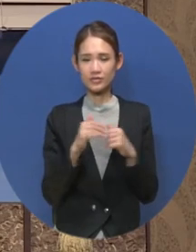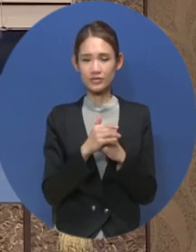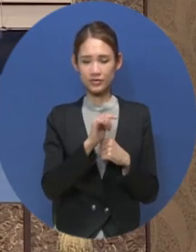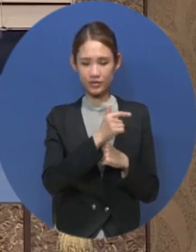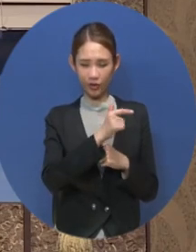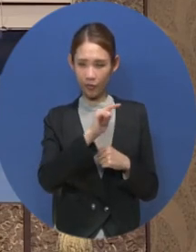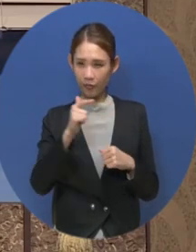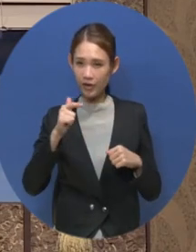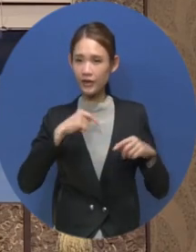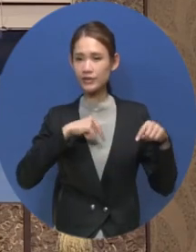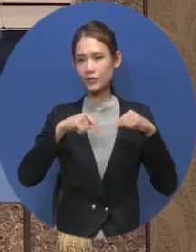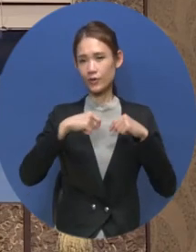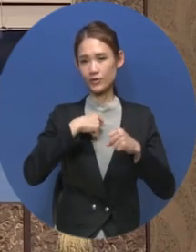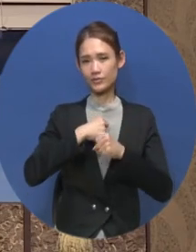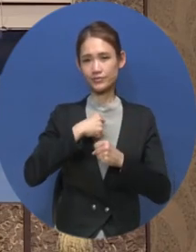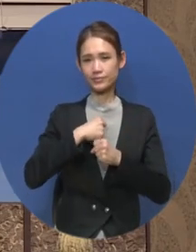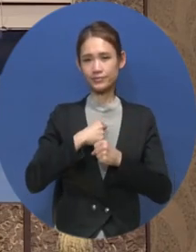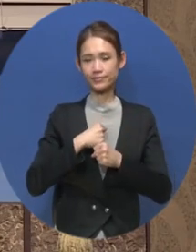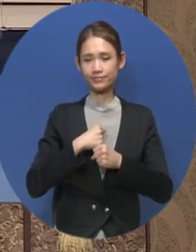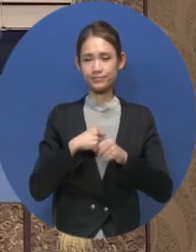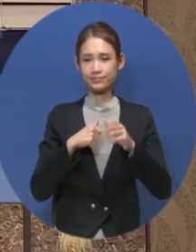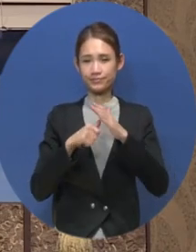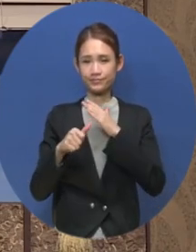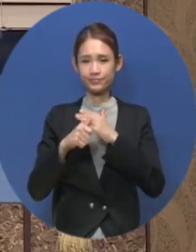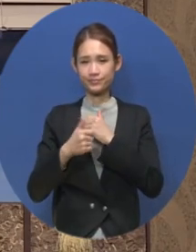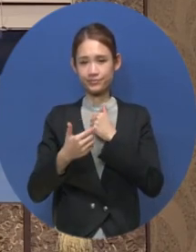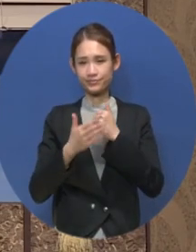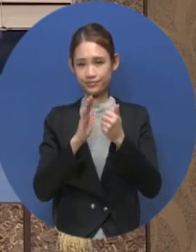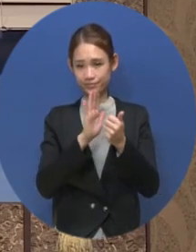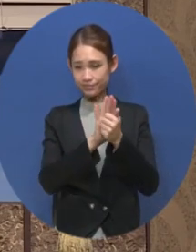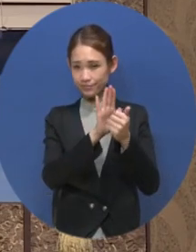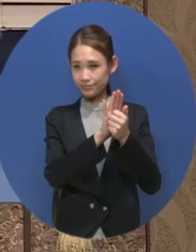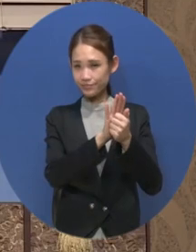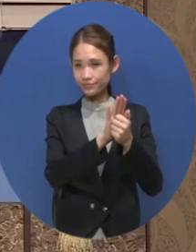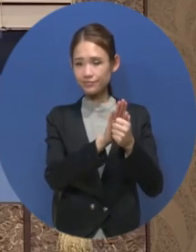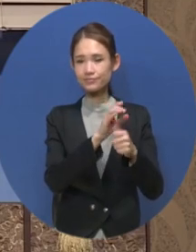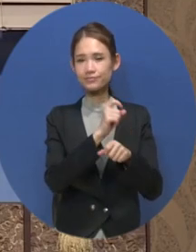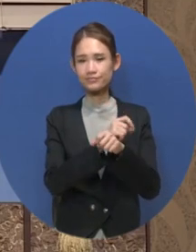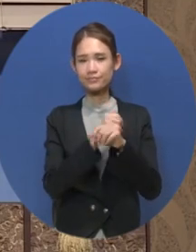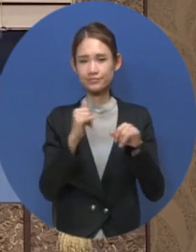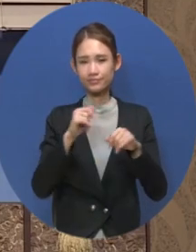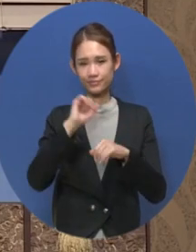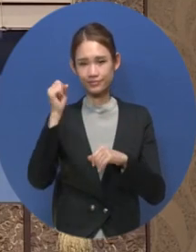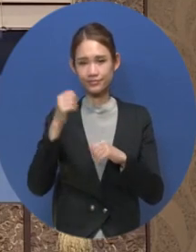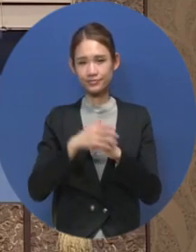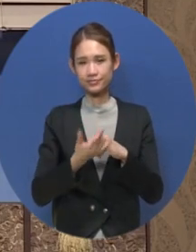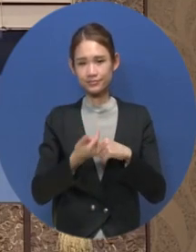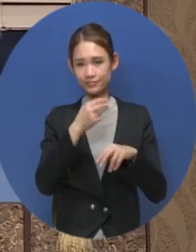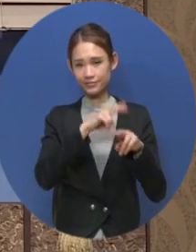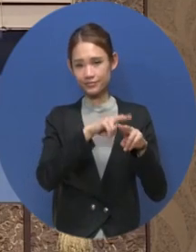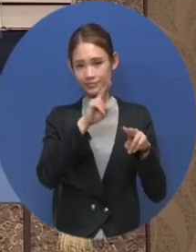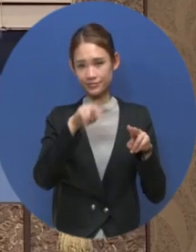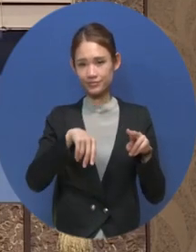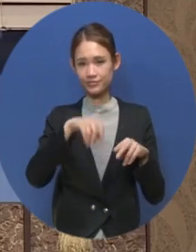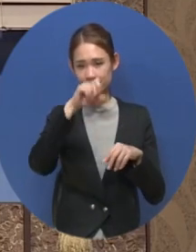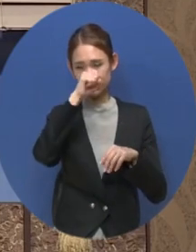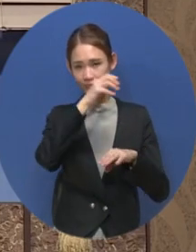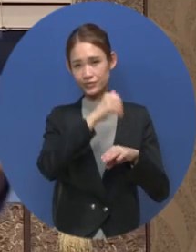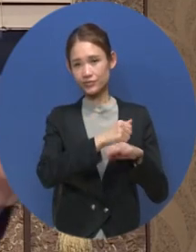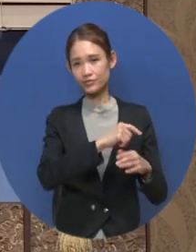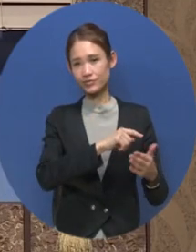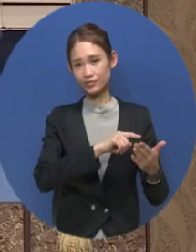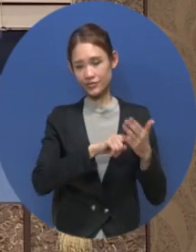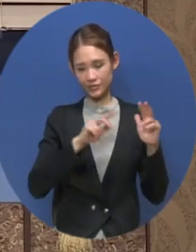여러 가지 정책을 만들어서 우리 선수들을 지원하는 이런 행정가가 되고 싶어서 이제 빨리 은퇴하게 됐고 그런 이제